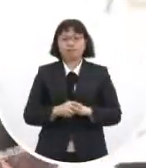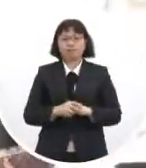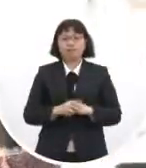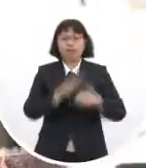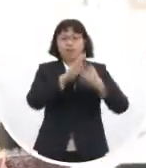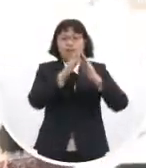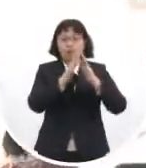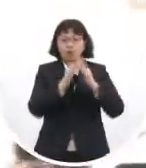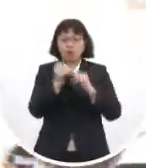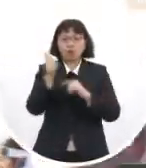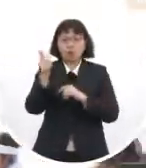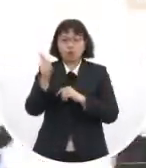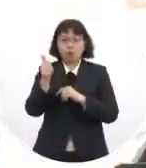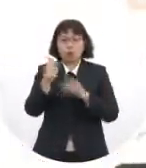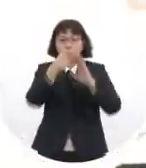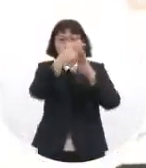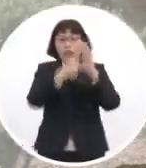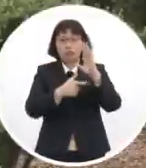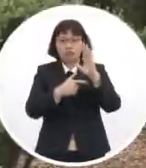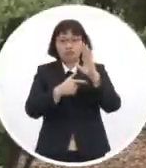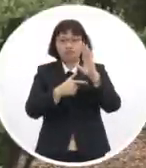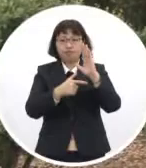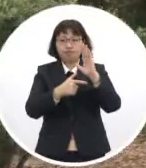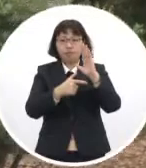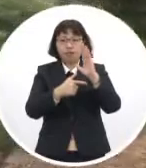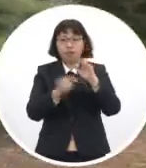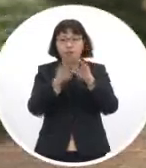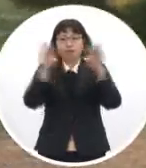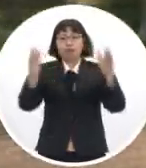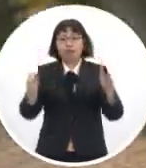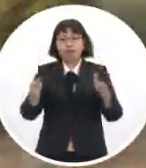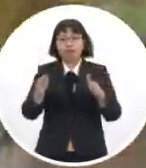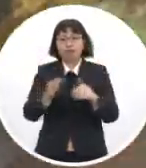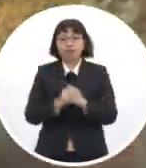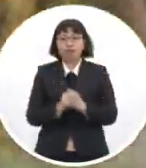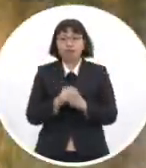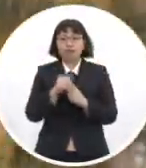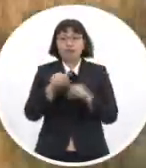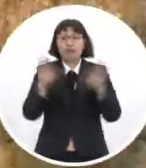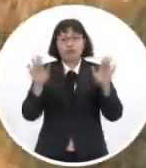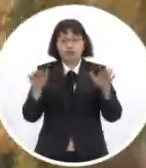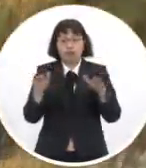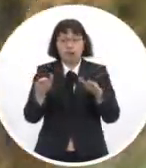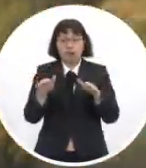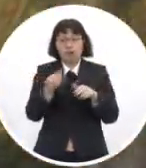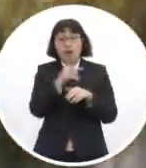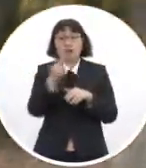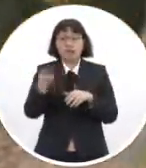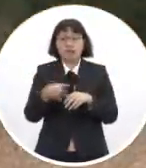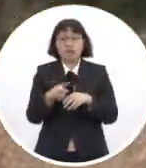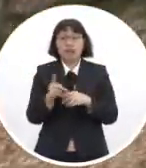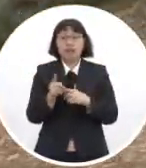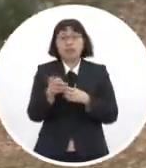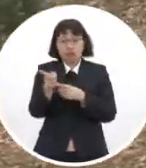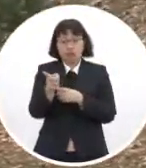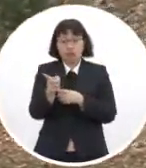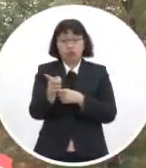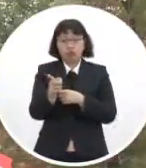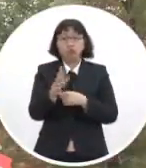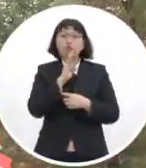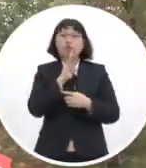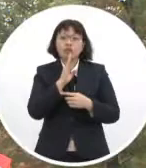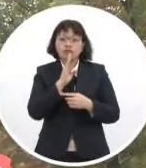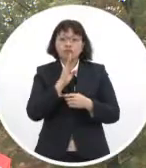戦国武将をテーマにした迫力あるステージや鷹狩り、火縄銃の実演などが楽しめたんだ